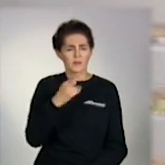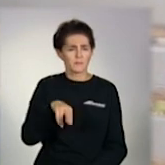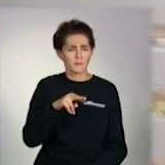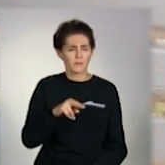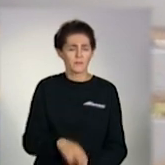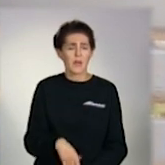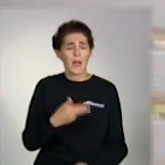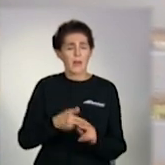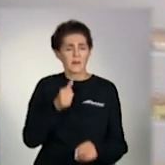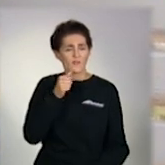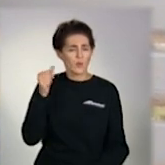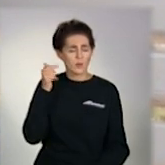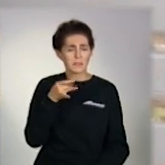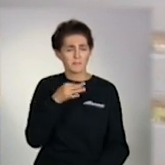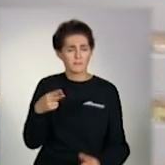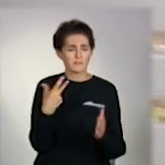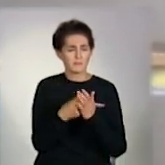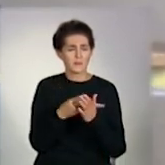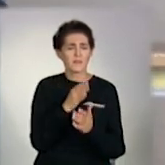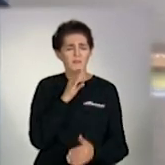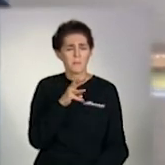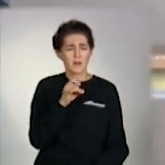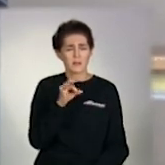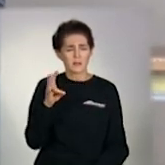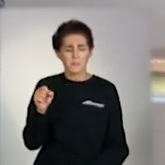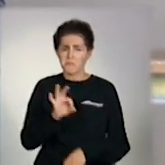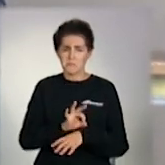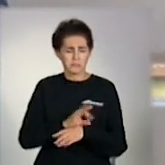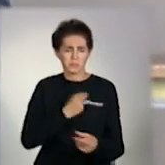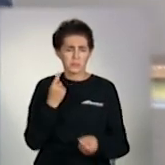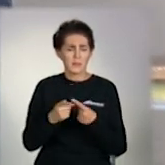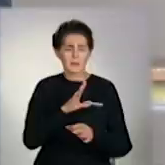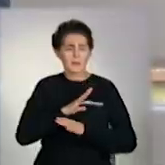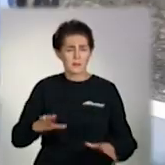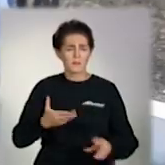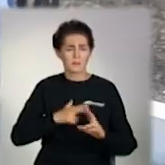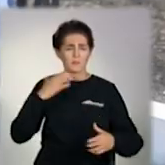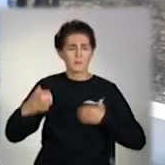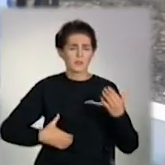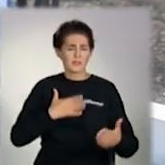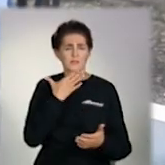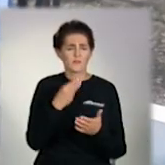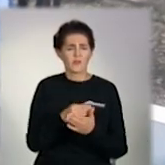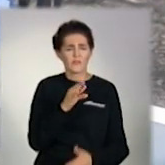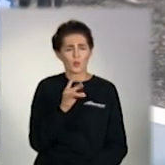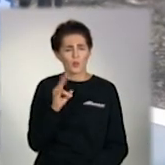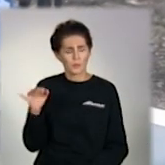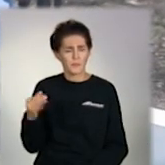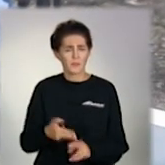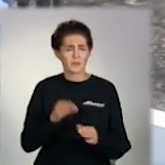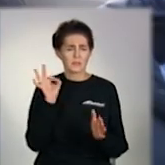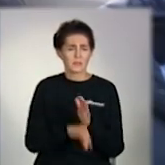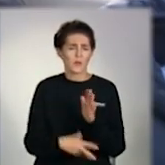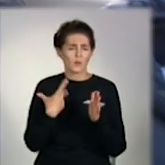Від грипу в тому році щепилася і пані Марина. Після цього не хворіла. Каже, щоб не хвилюватися за здоров'я онуків, треба робити уколи